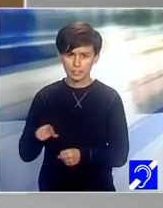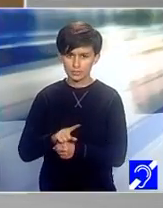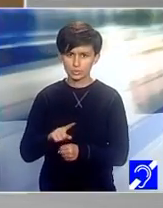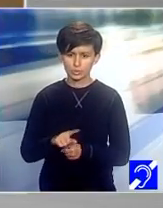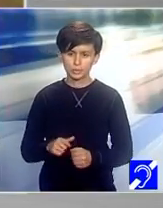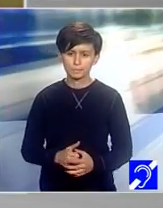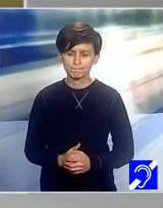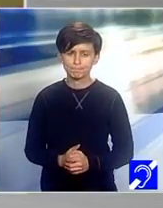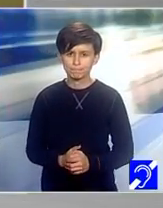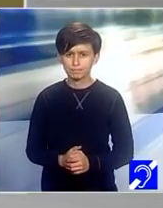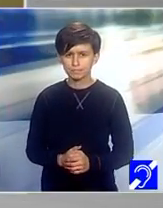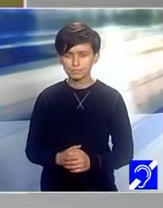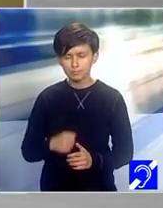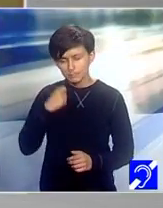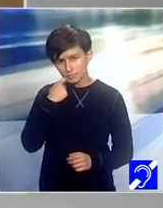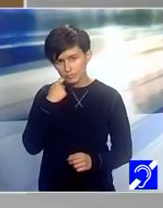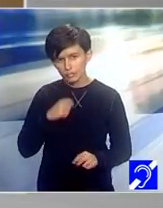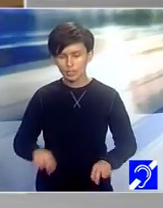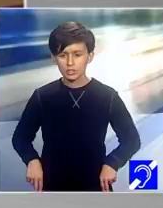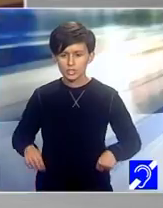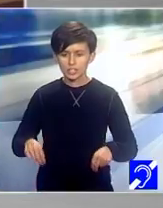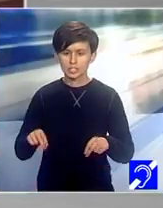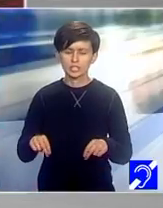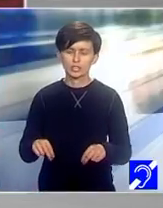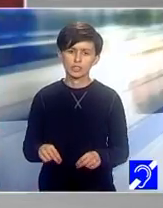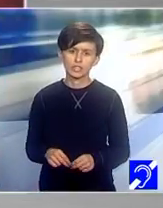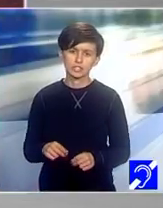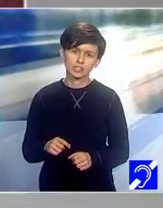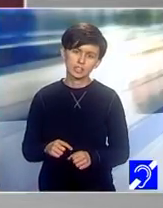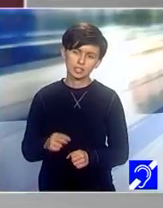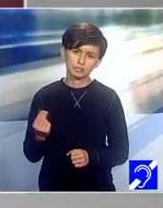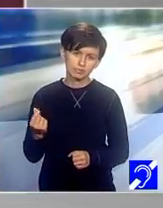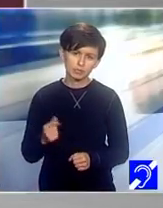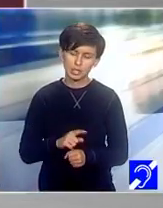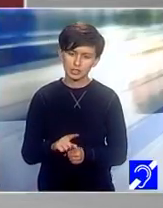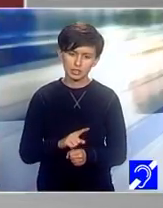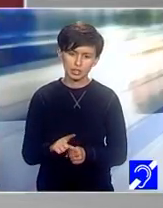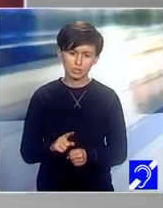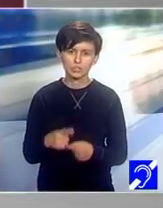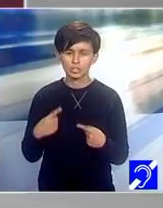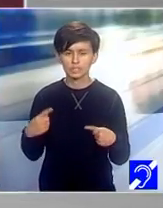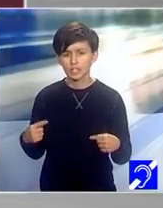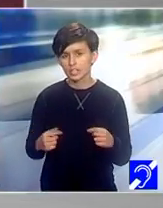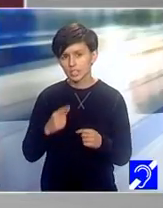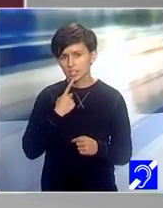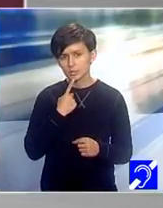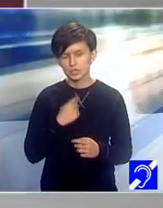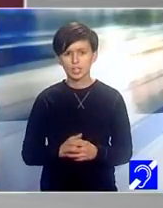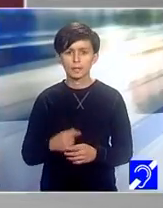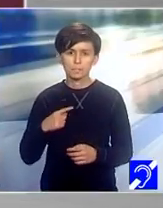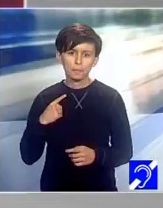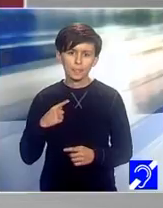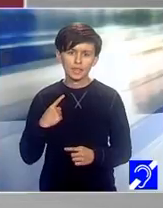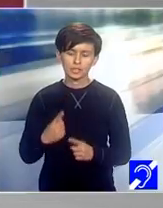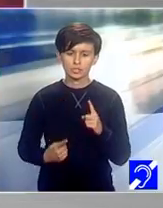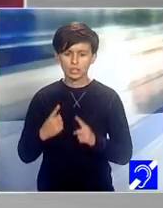la urmă, în Cluj s-au investit bani în alte lucruri, probabil la Timișoara în alte lucruri, și n-aș vrea să fac o comparație neapărat între Cluj și Timișoara, pentru că sunt anumite domenii în care